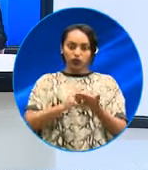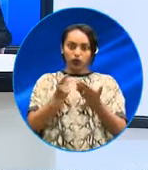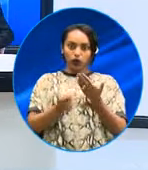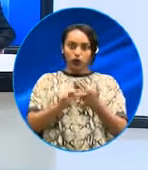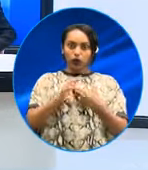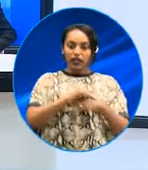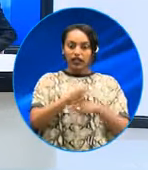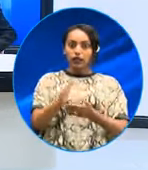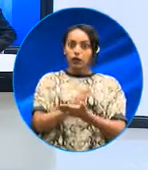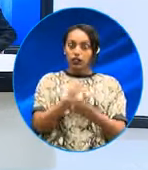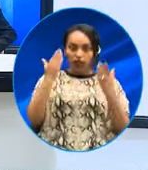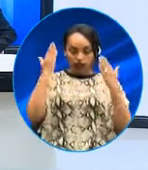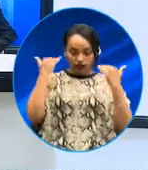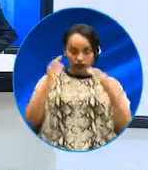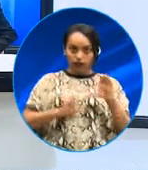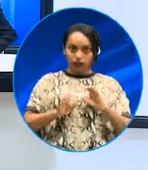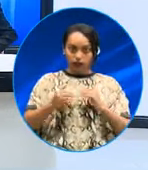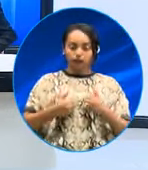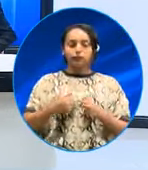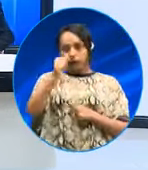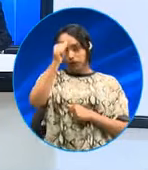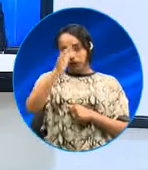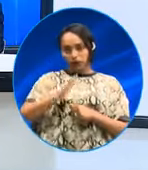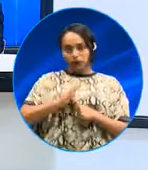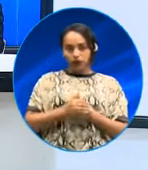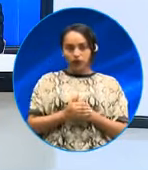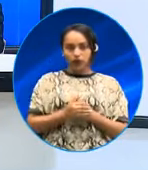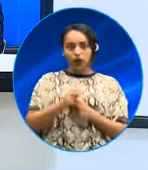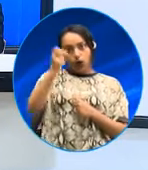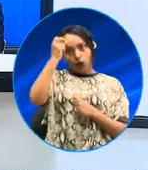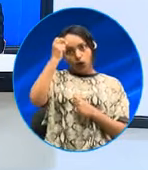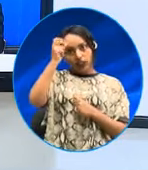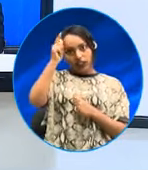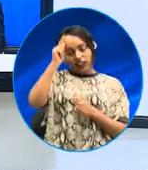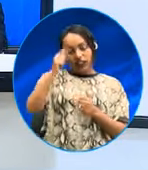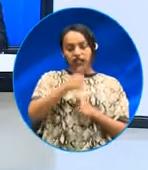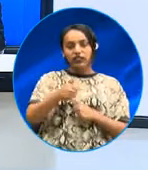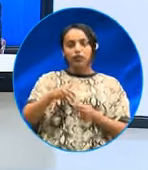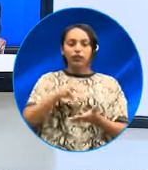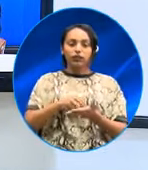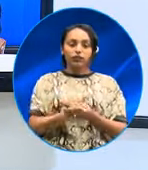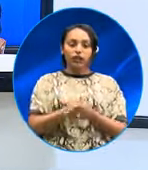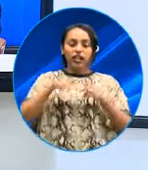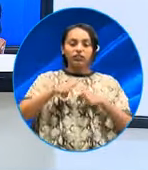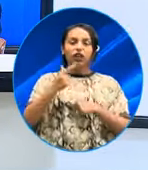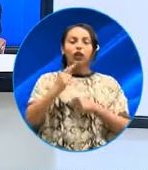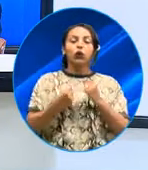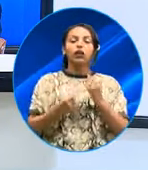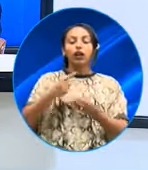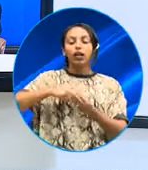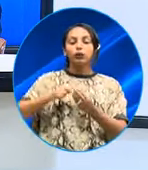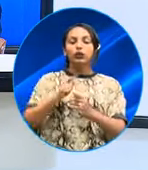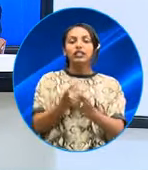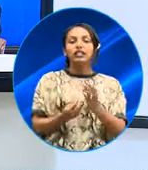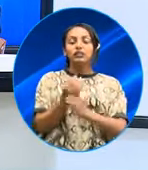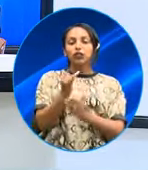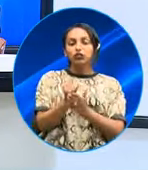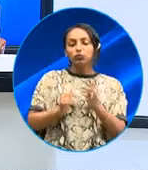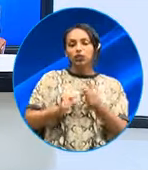ላይ እንደምንሳተፍ ተስፋ አድርጋለሁ። አቶ ወሰን መግራም የአዲስ አበባ ከተማ ተፋሰስና አረንጓዴ አካባቢዎች ልማት